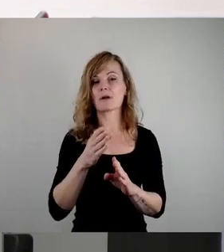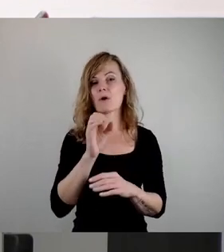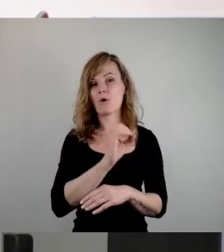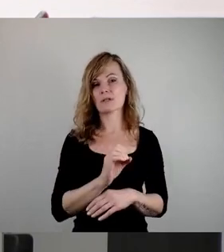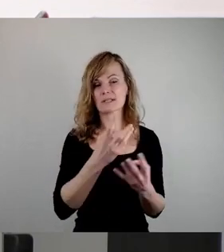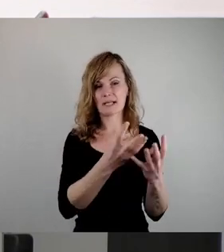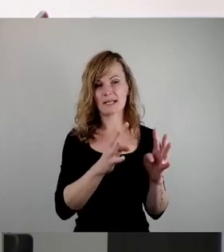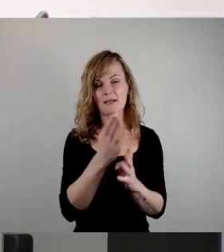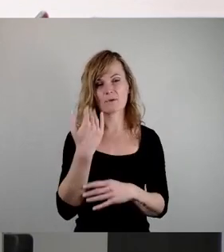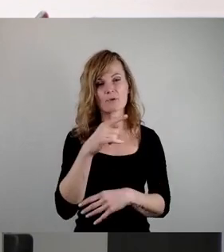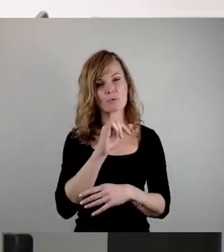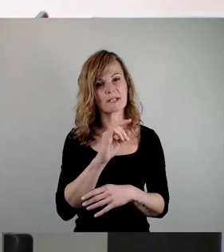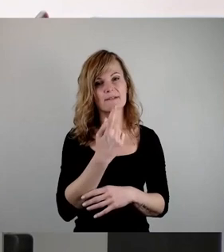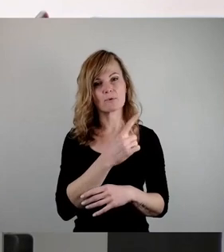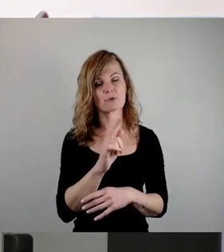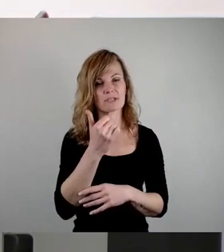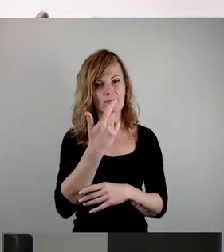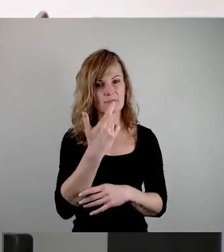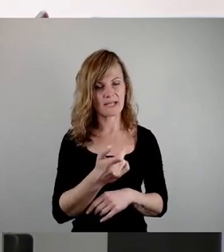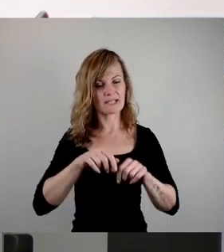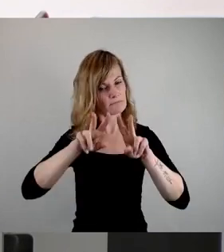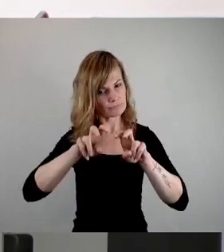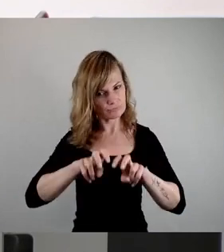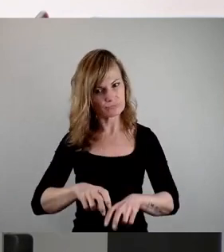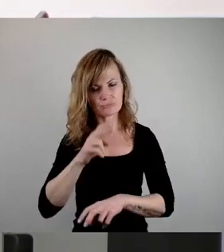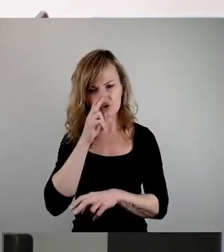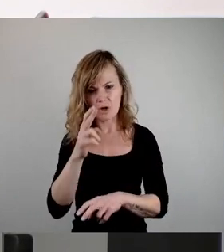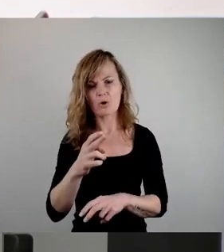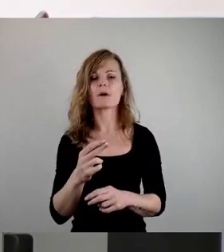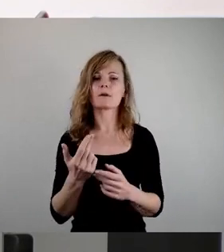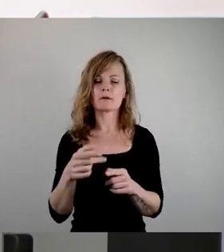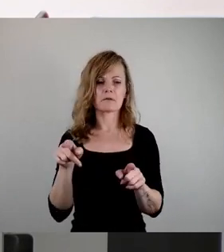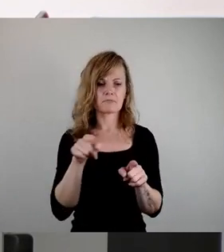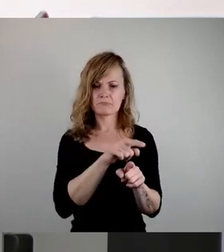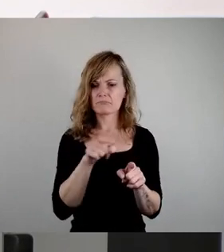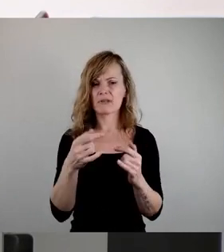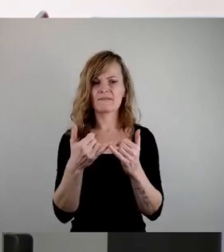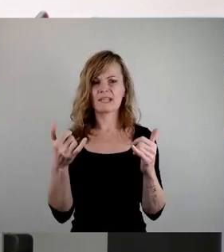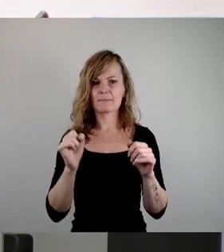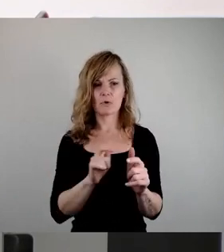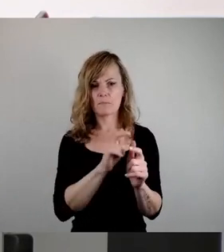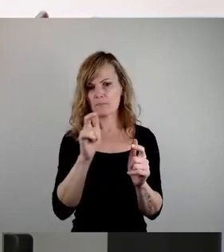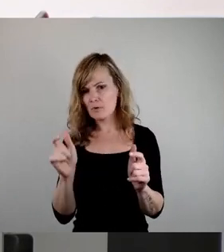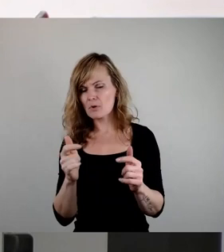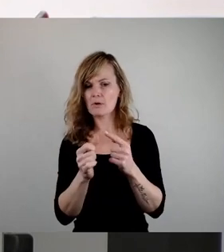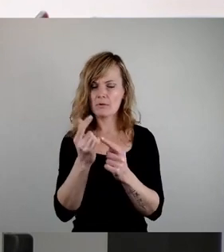wurden Untersuchungen vorgestellt, welche mehrere Querungsvarianten einer Brücke vorsahen. Das sind die